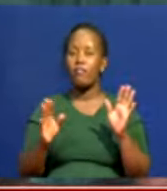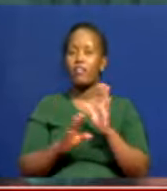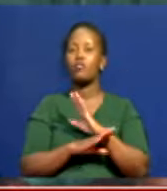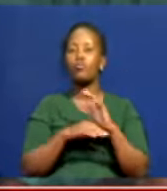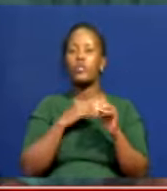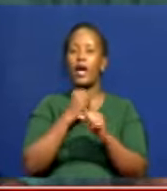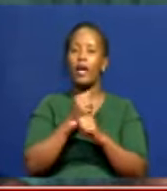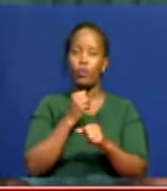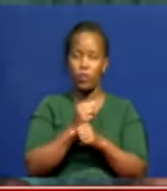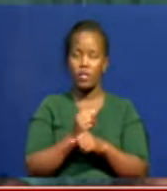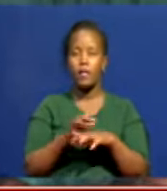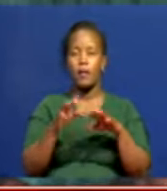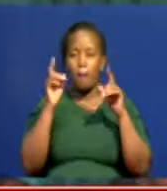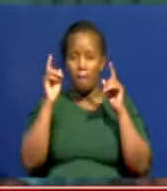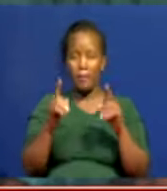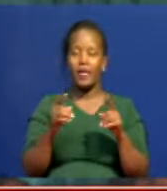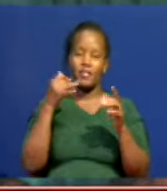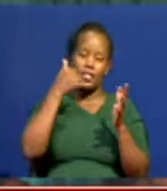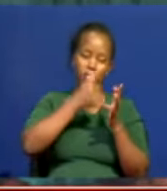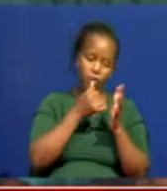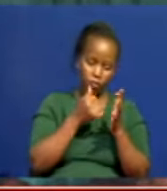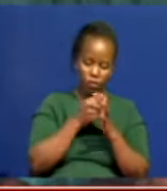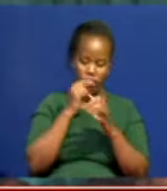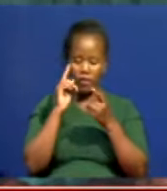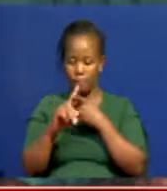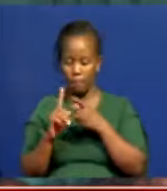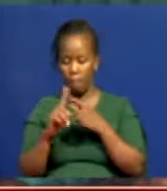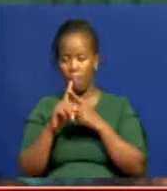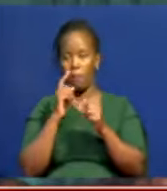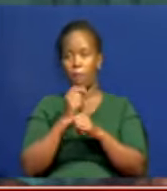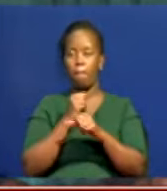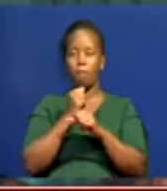lazima tuuzishe mfanyakazi,